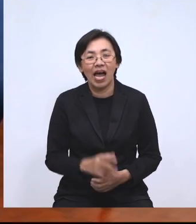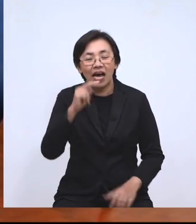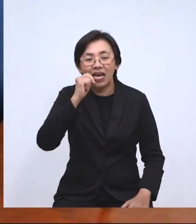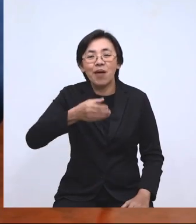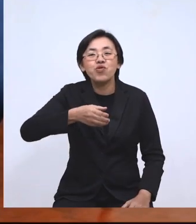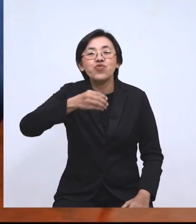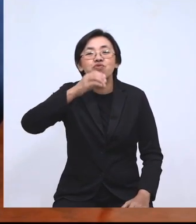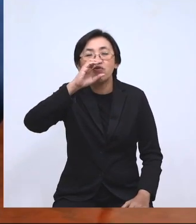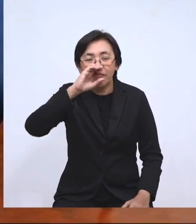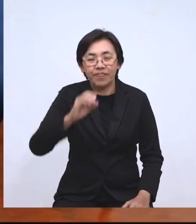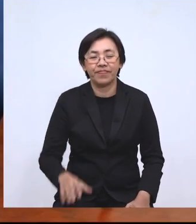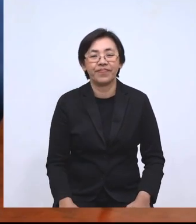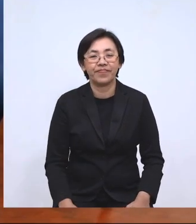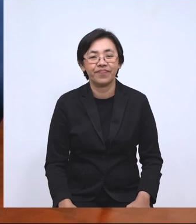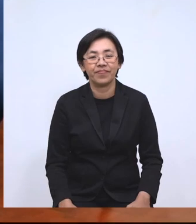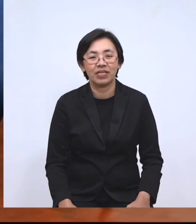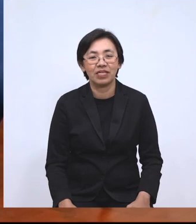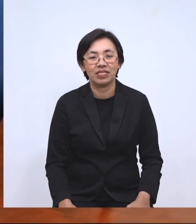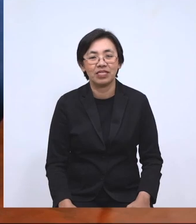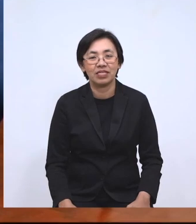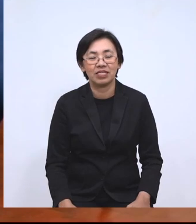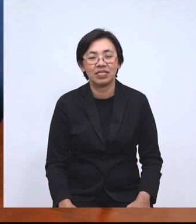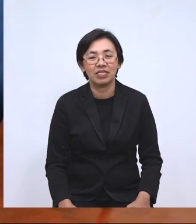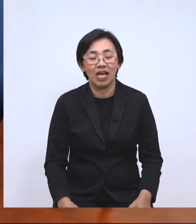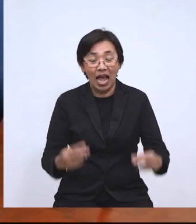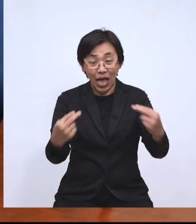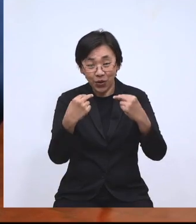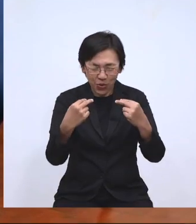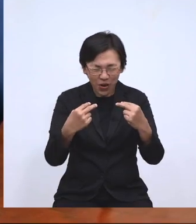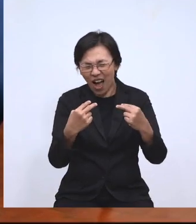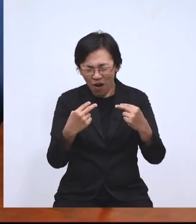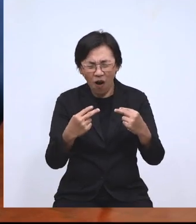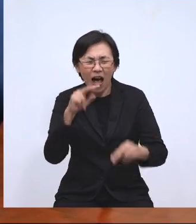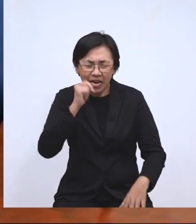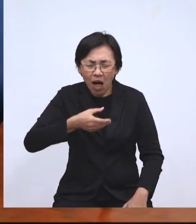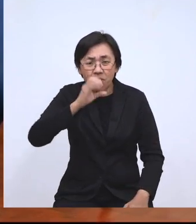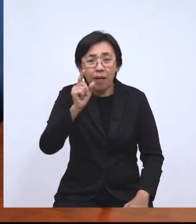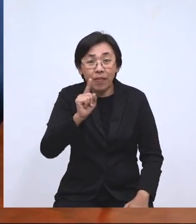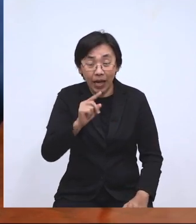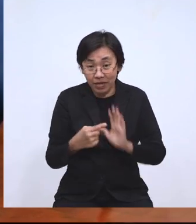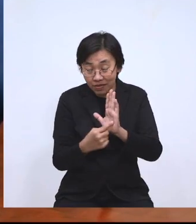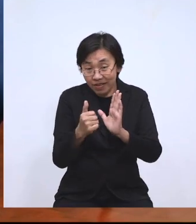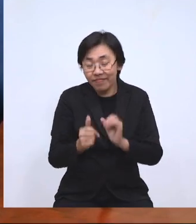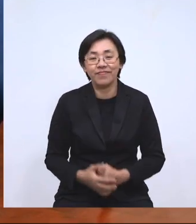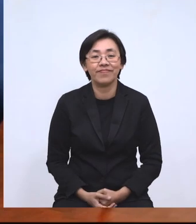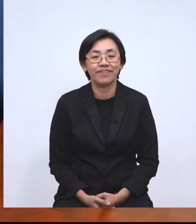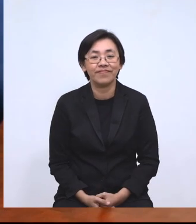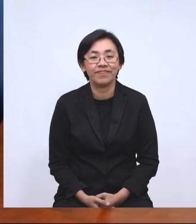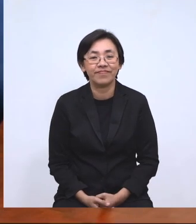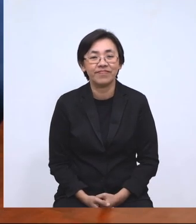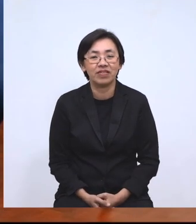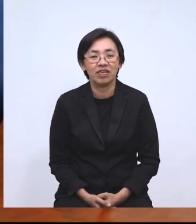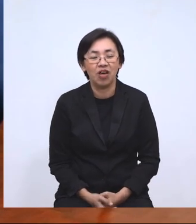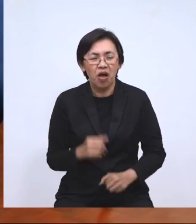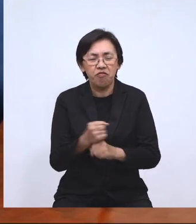รากินน้ำ กินน้ำ ให้ผู้ชมดูหน่อย กินน้ำให้ เพื่อนเพื่อนเพื่อนอยากเห็นว่าแม่มอส เราจะเห็นว่าการฝึกอะค่ะ